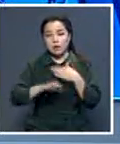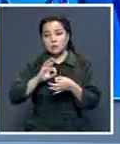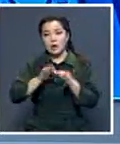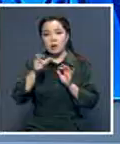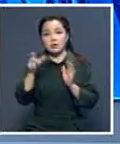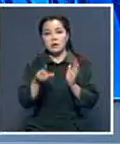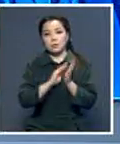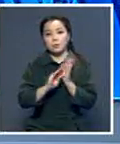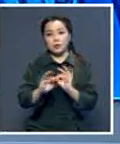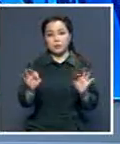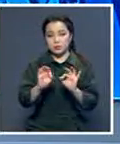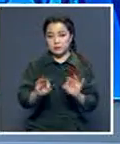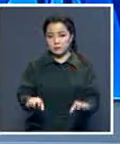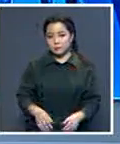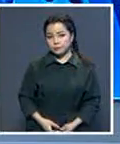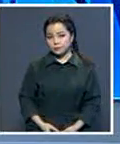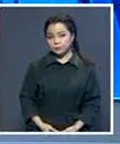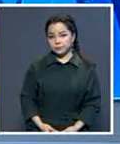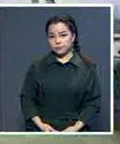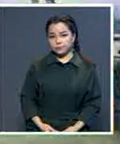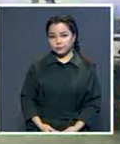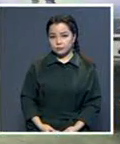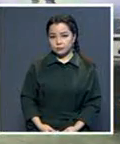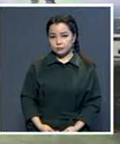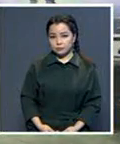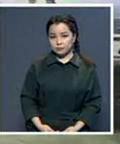меншікті тілшіміз Болат Аманбаев айтып береді.